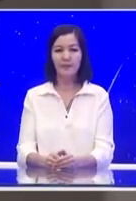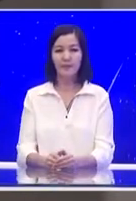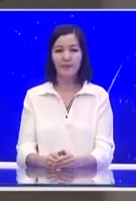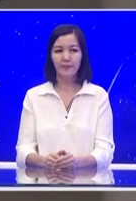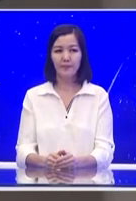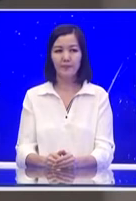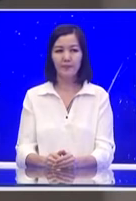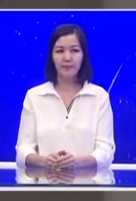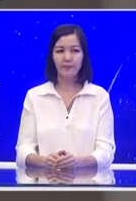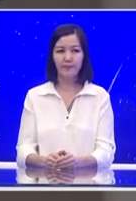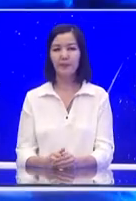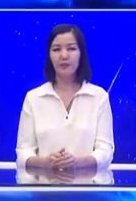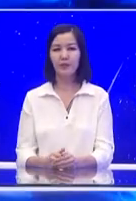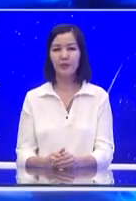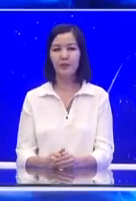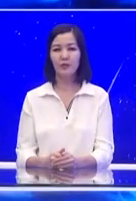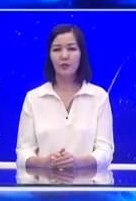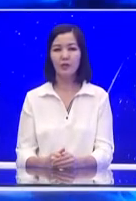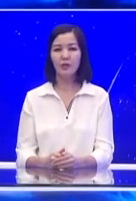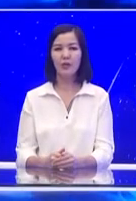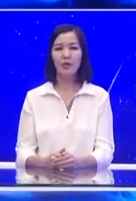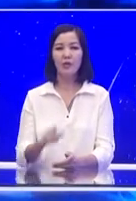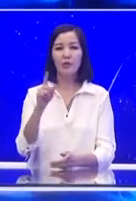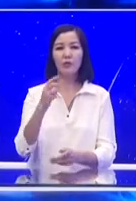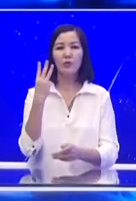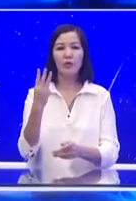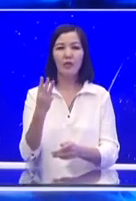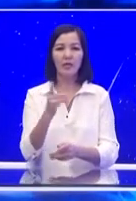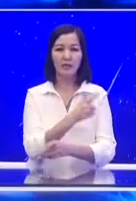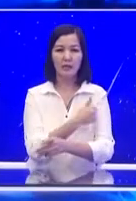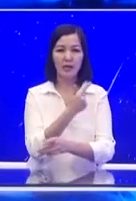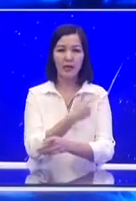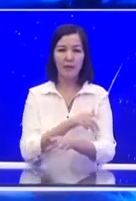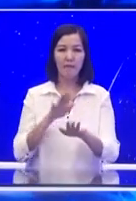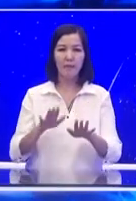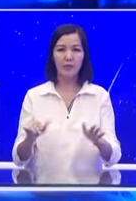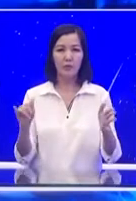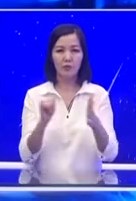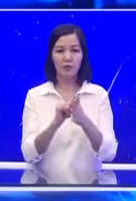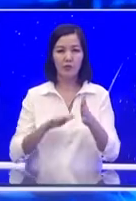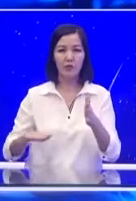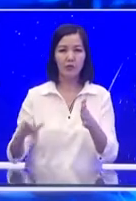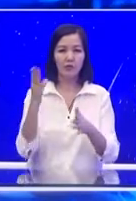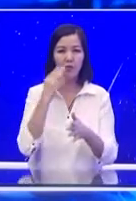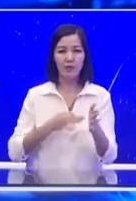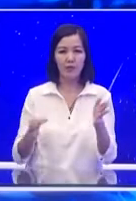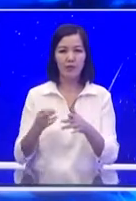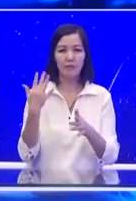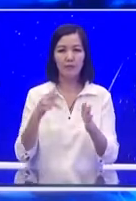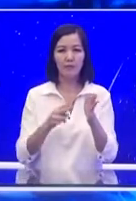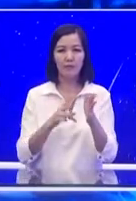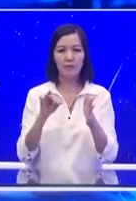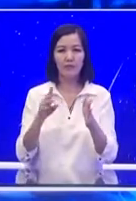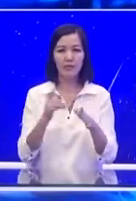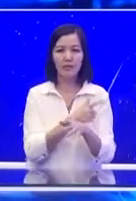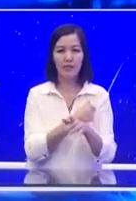принять соответствующее решение. К другим темам. 103 ограничительных поста установлено на территории Алматинской области,